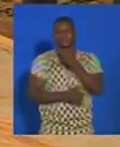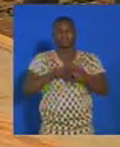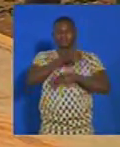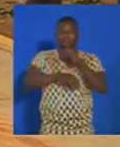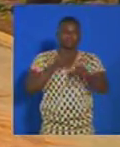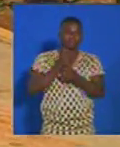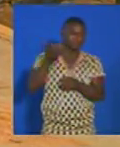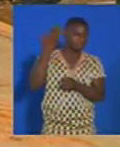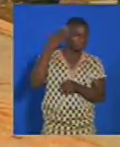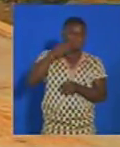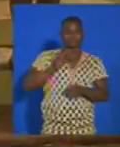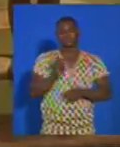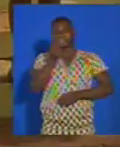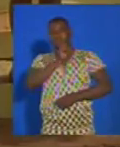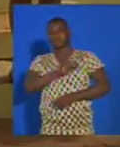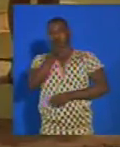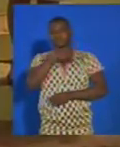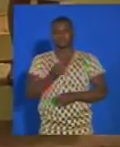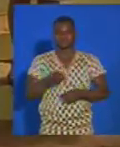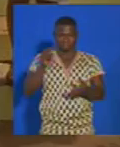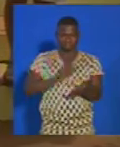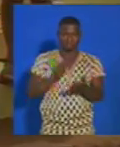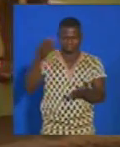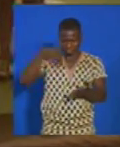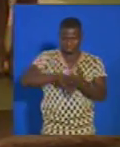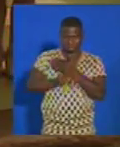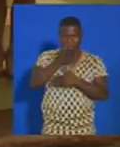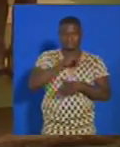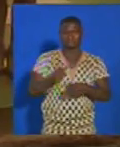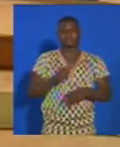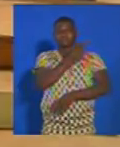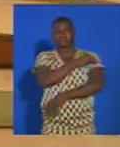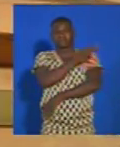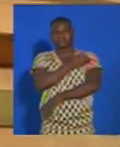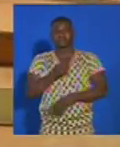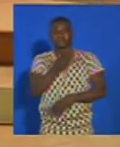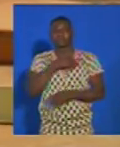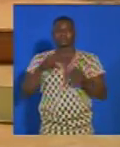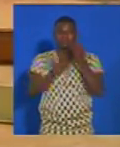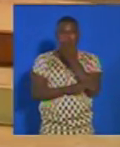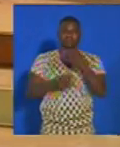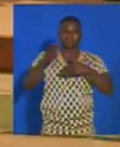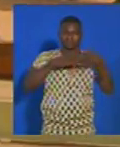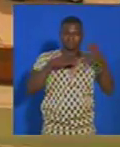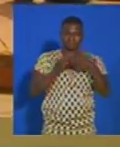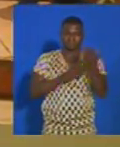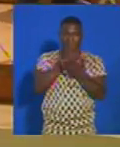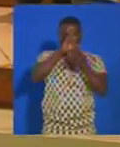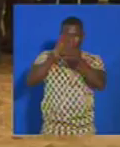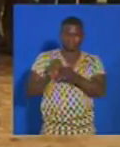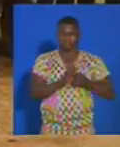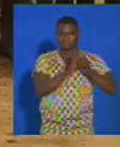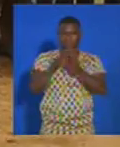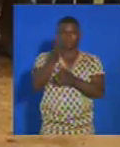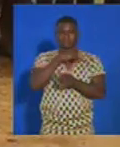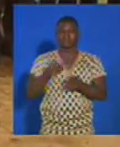mission médicale intervient dans quelques hôpitaux du Burkina, dont le CHR de Kudugu, construit par la coopération chinoise et dont